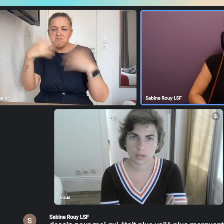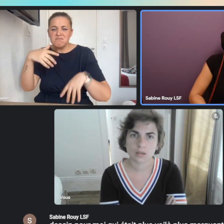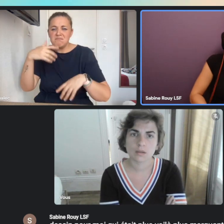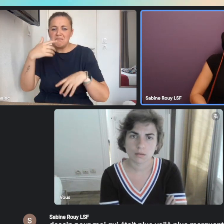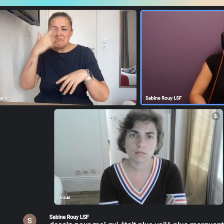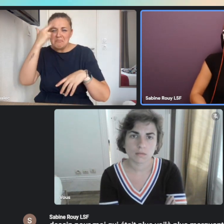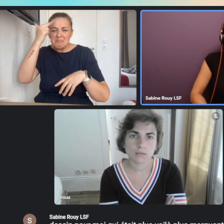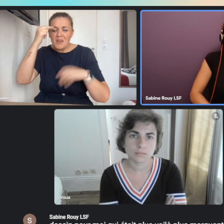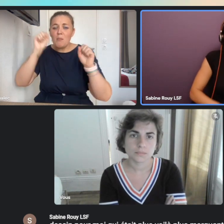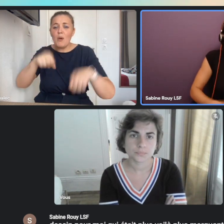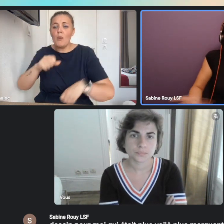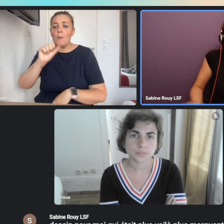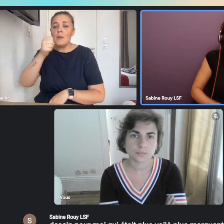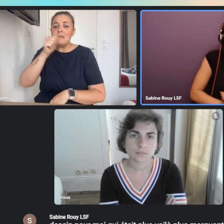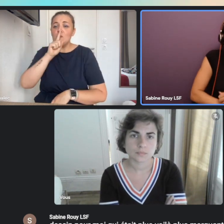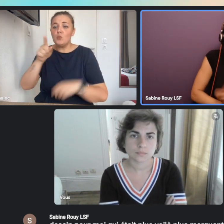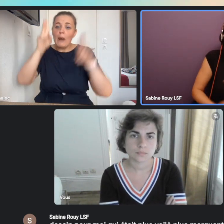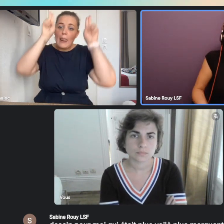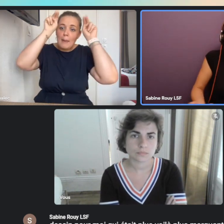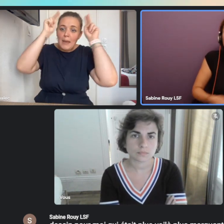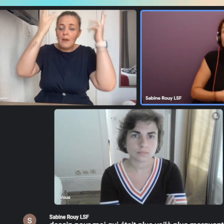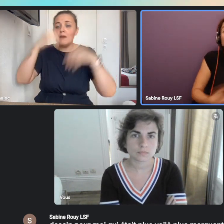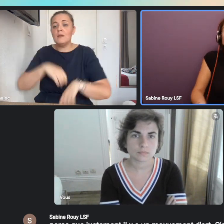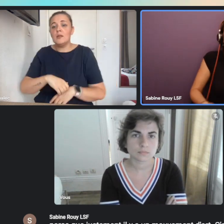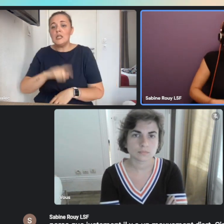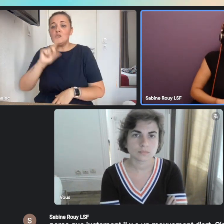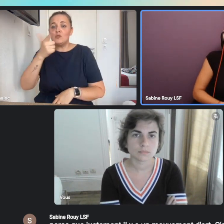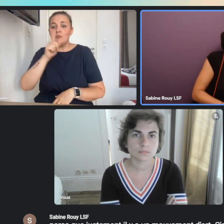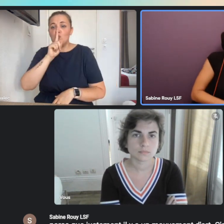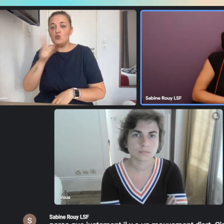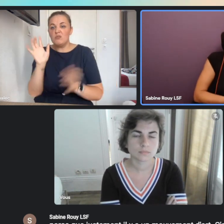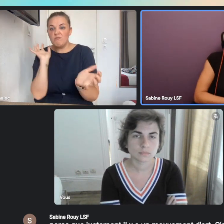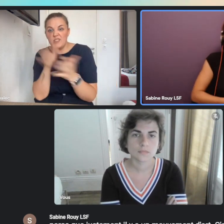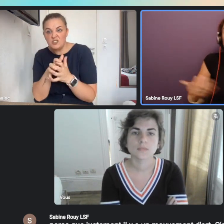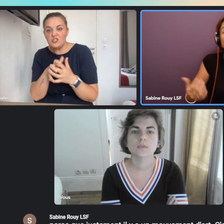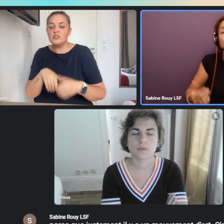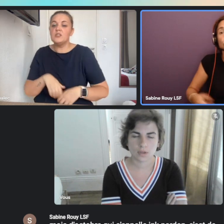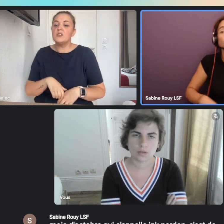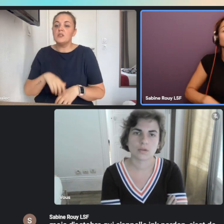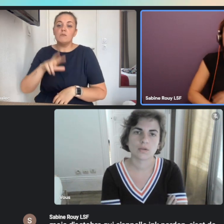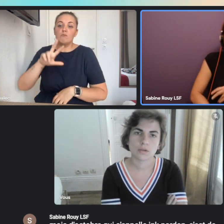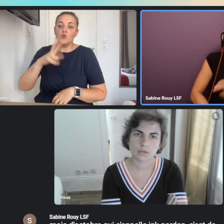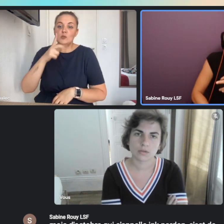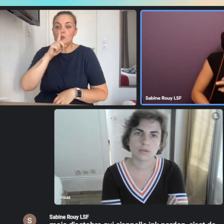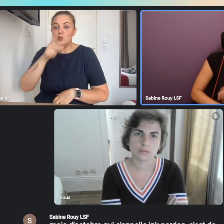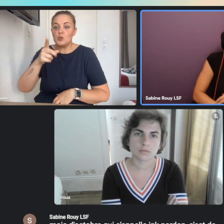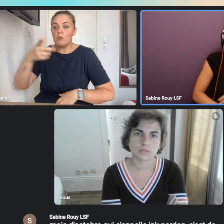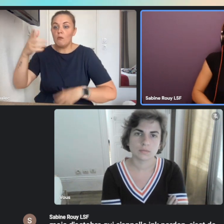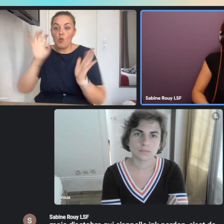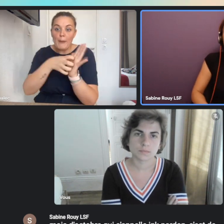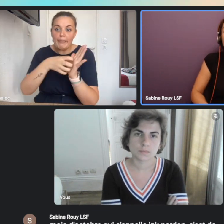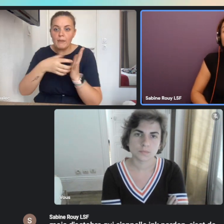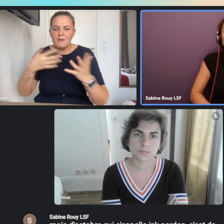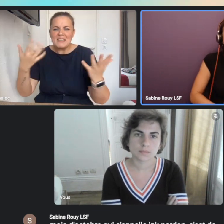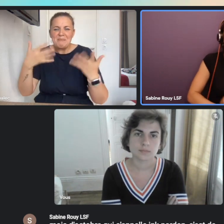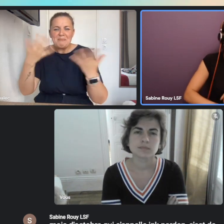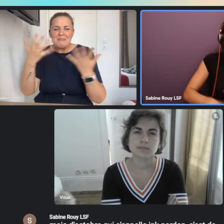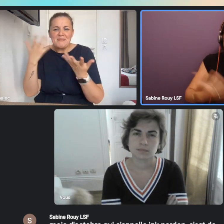mots, mais n'importe quoi, ça peut être, par exemple, le 1er jour lapin, le second, piège, le